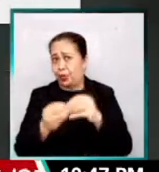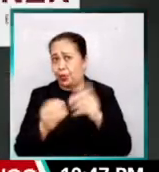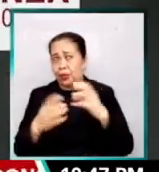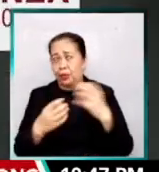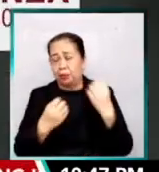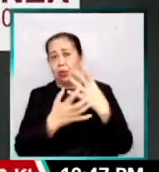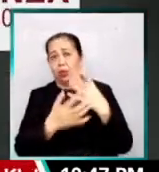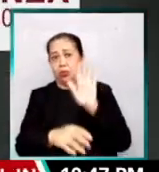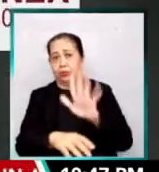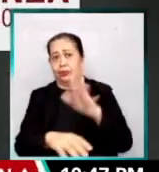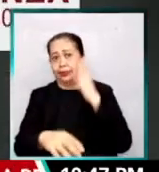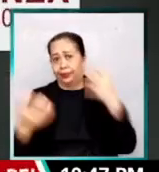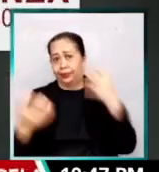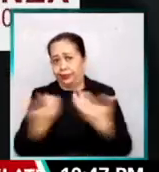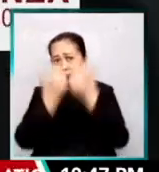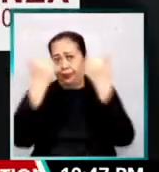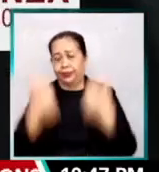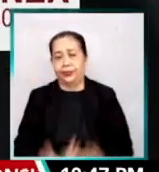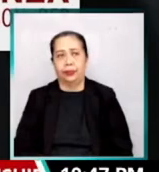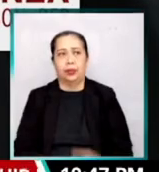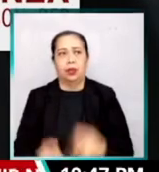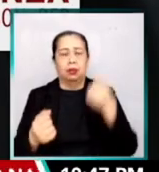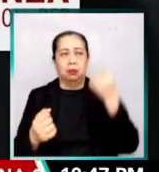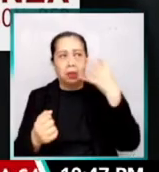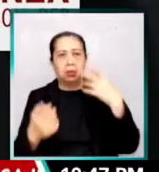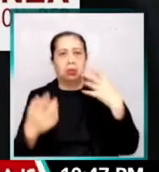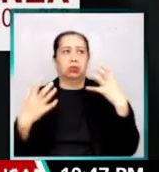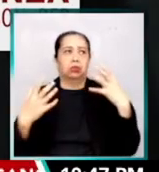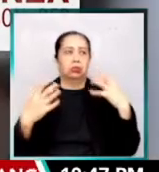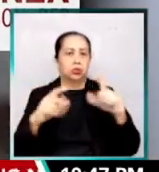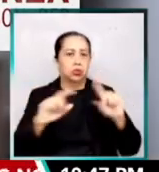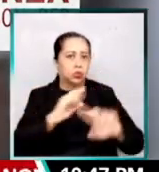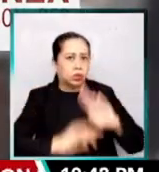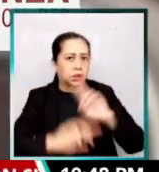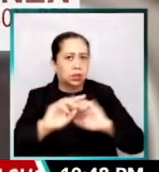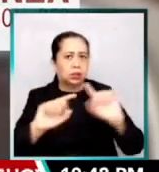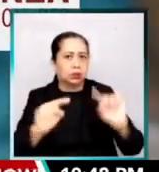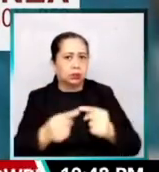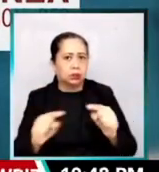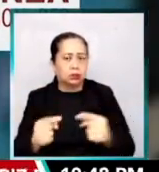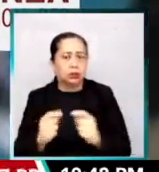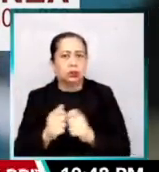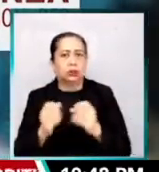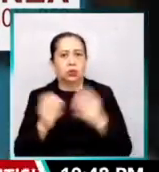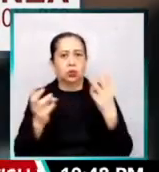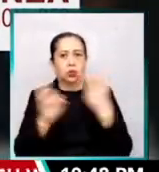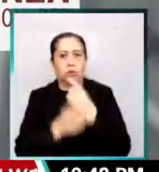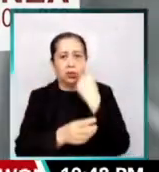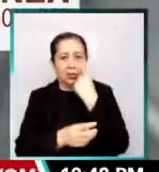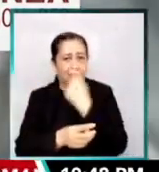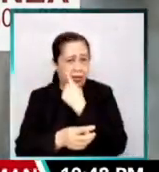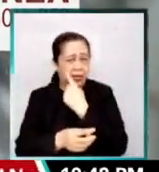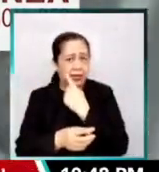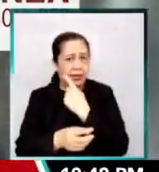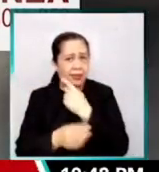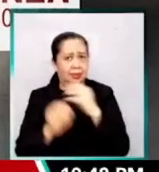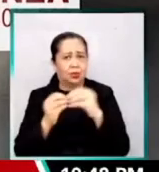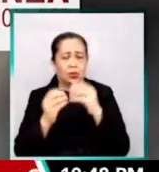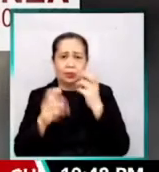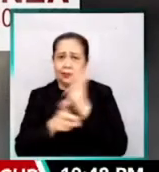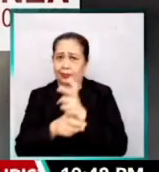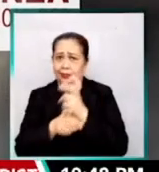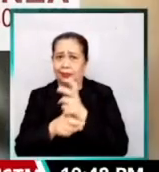Maring maputulan, masugatan, or worse, mapunta pa sa mata, ano po, na mas lalong mahirap i-address.